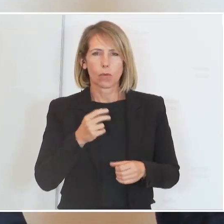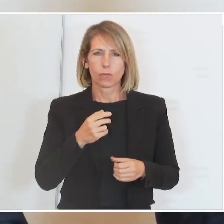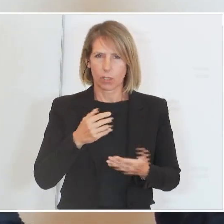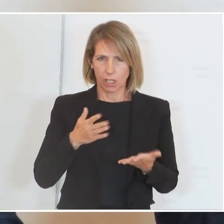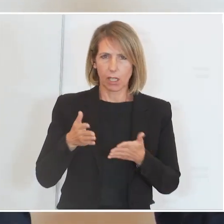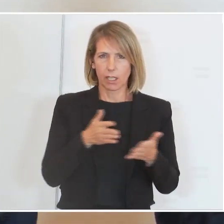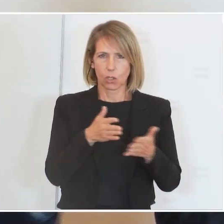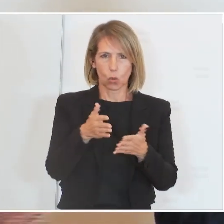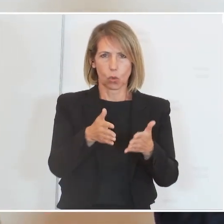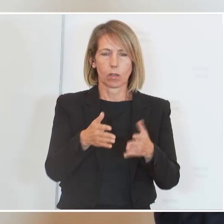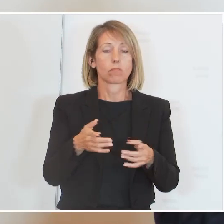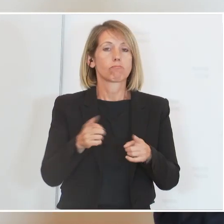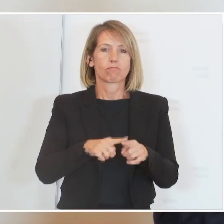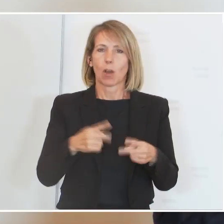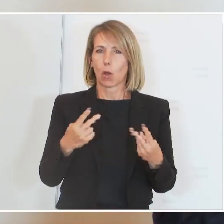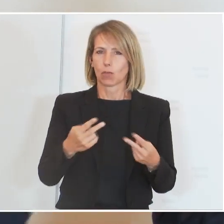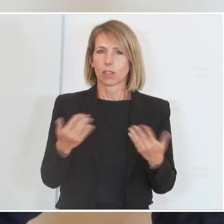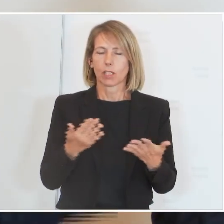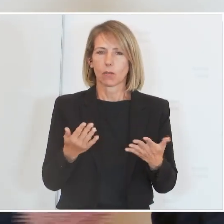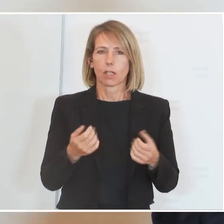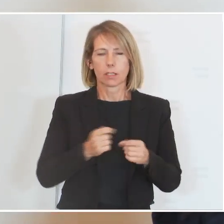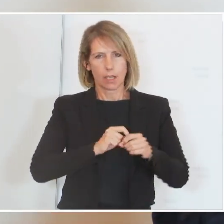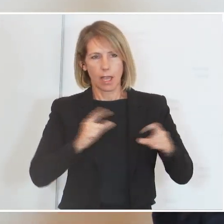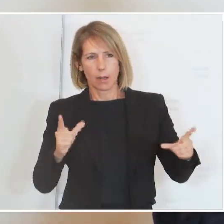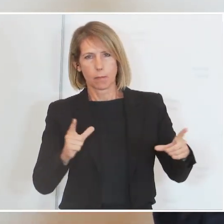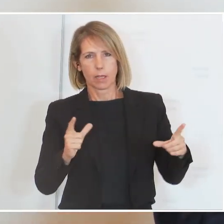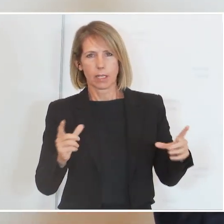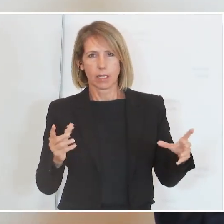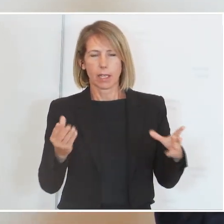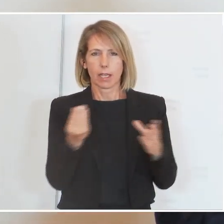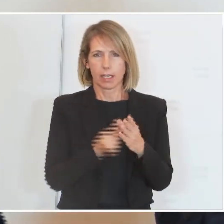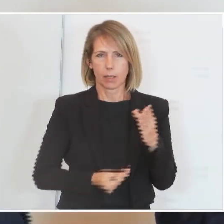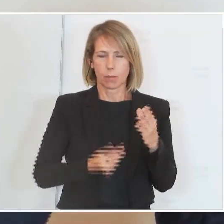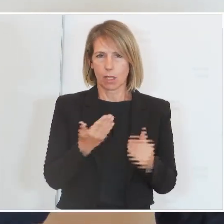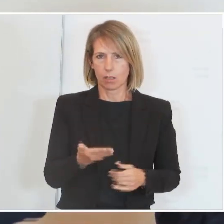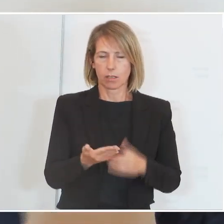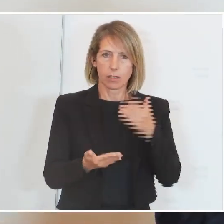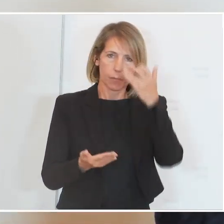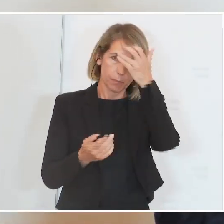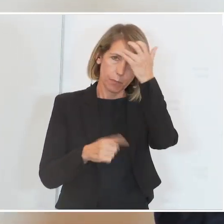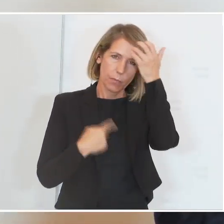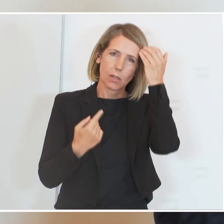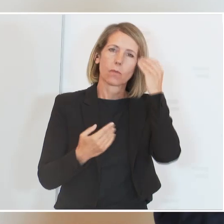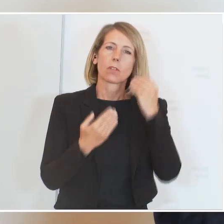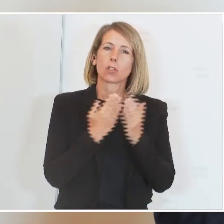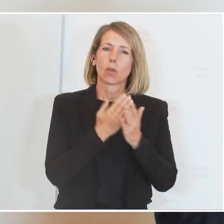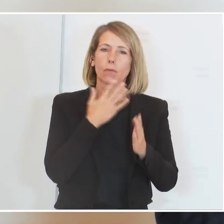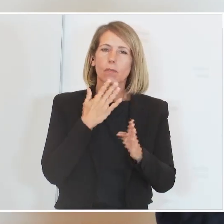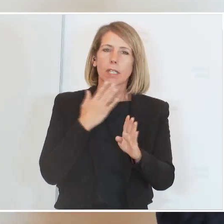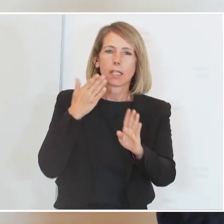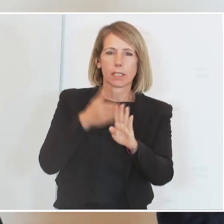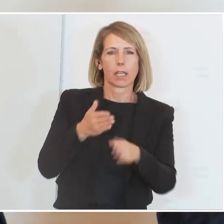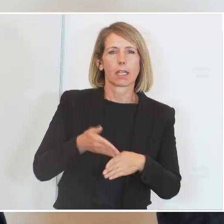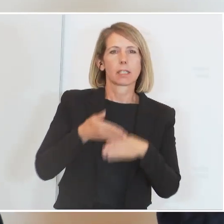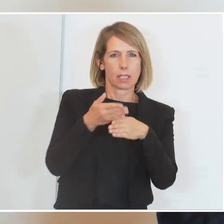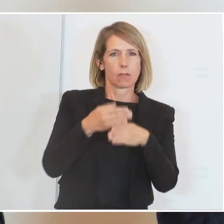Stoßrichtung. Und das Ganze fügt sich ja in ein Bild des noch einmal Großen und Ganzen. Wir haben sehr viele Direkthilfen auf den Weg gebracht. Die